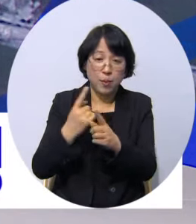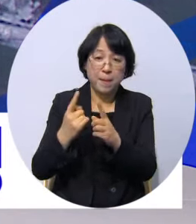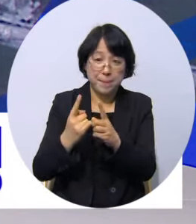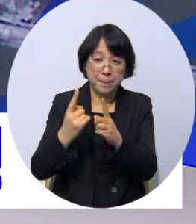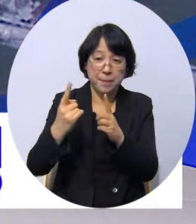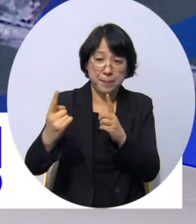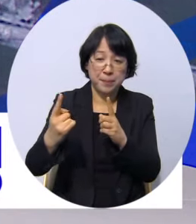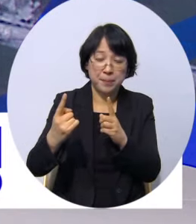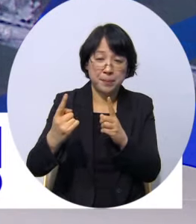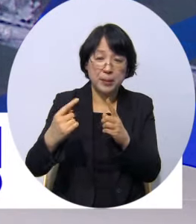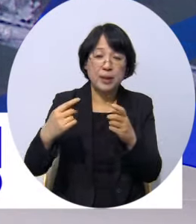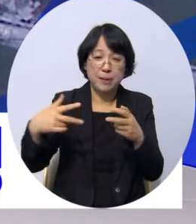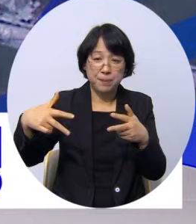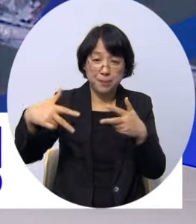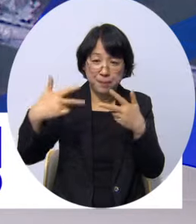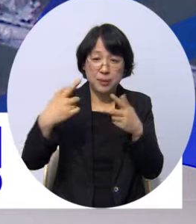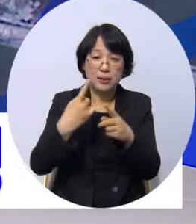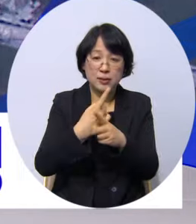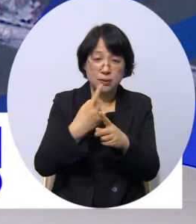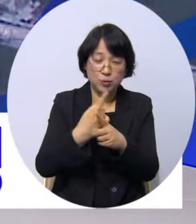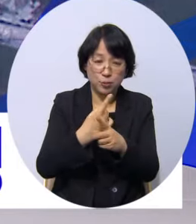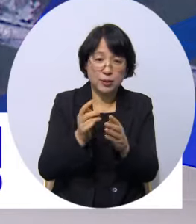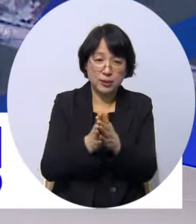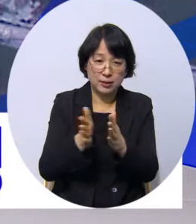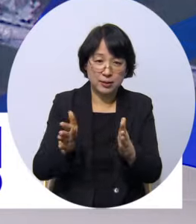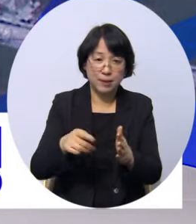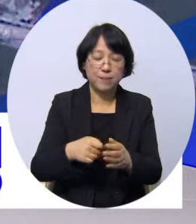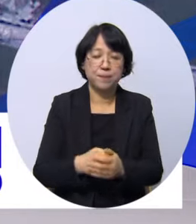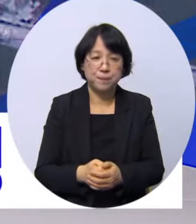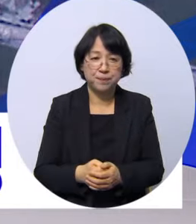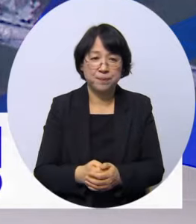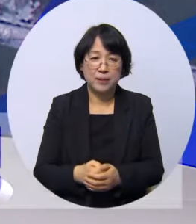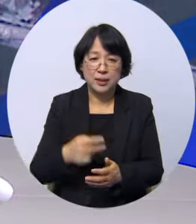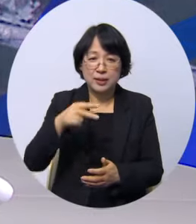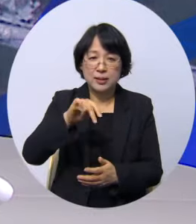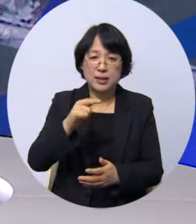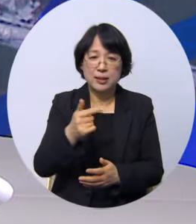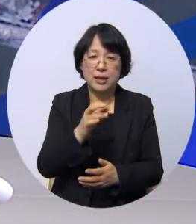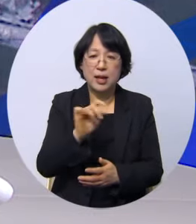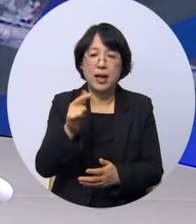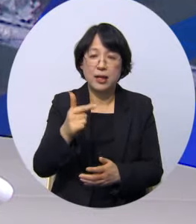서비스 가 시작되는 신안군 섬마을을 최다의 기자가 찾아가